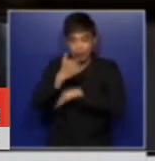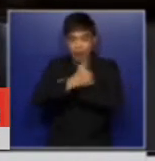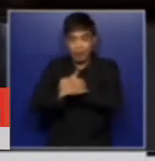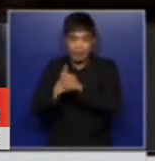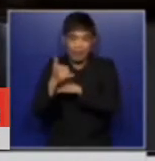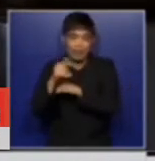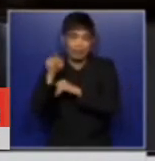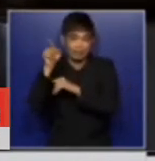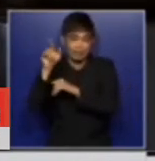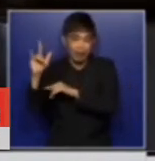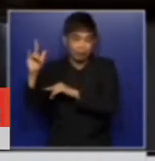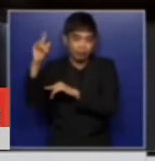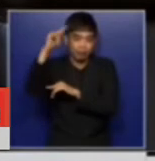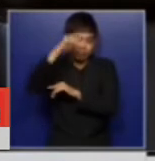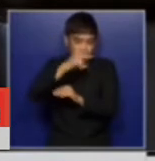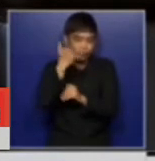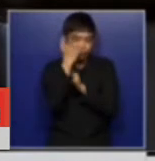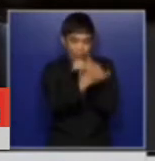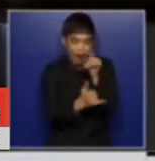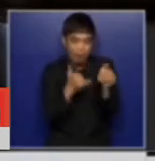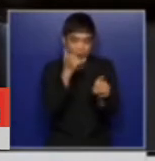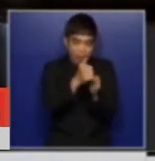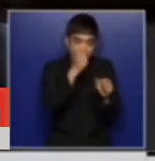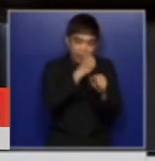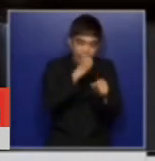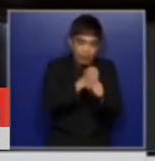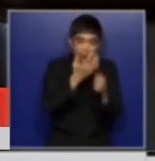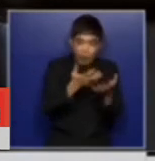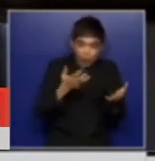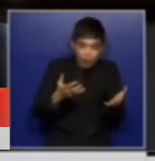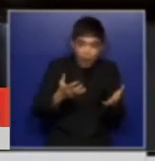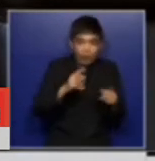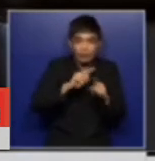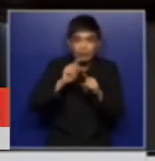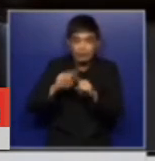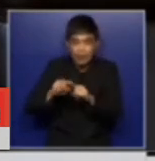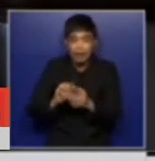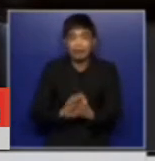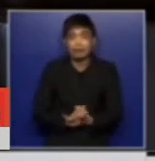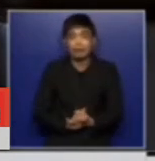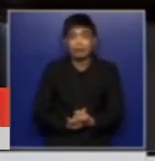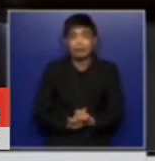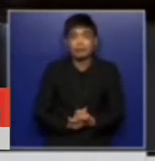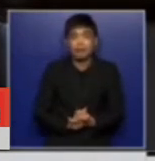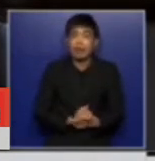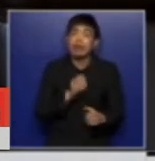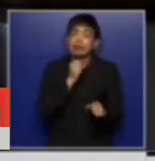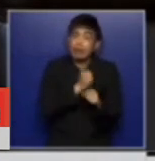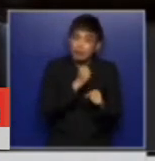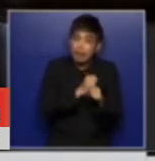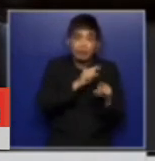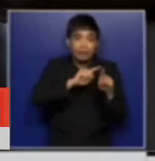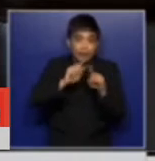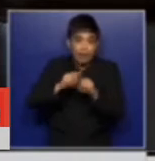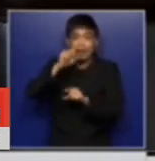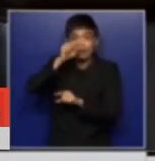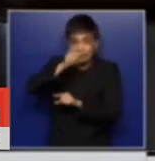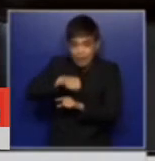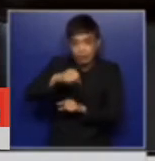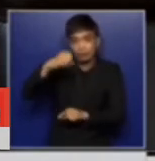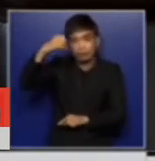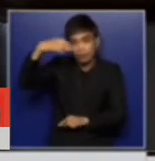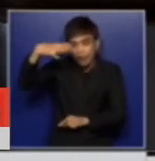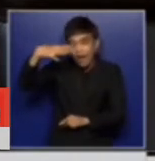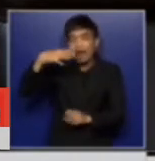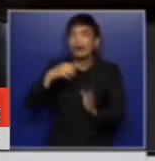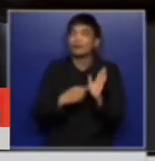ามาในประเทศไทยเพื่อผลิตสินค้าต่างๆเราทำหลายเรื่องครับท่านประธานเราทำไฟฟ้านะครับเร